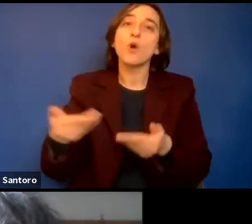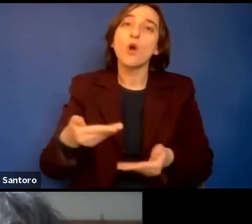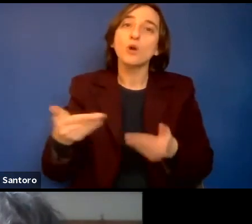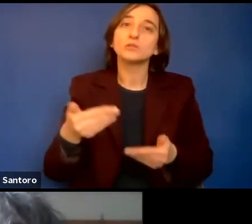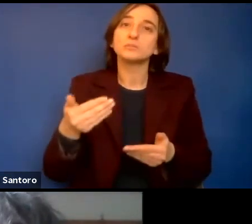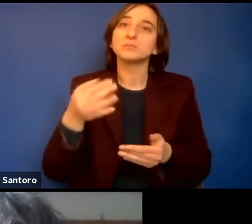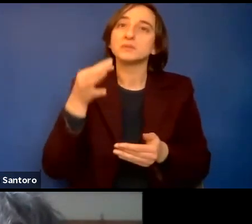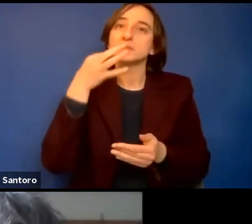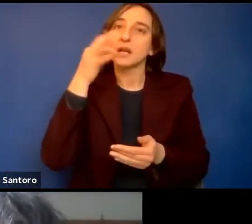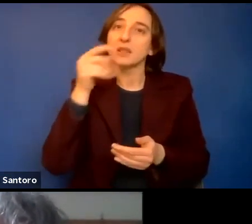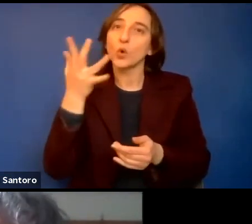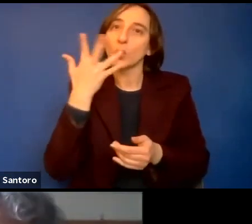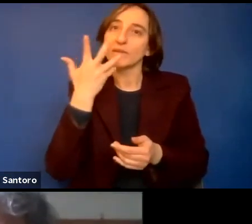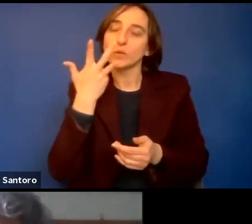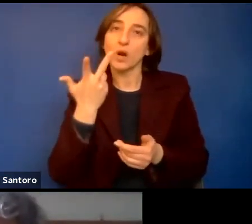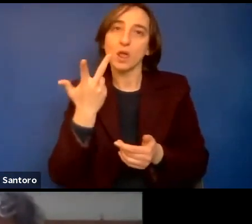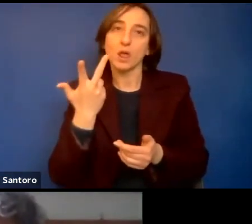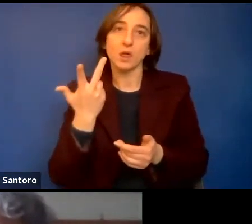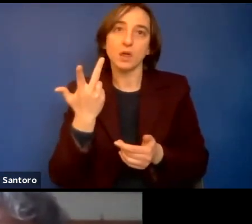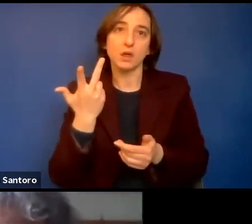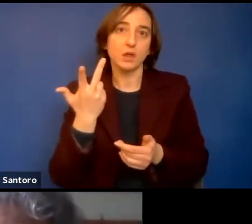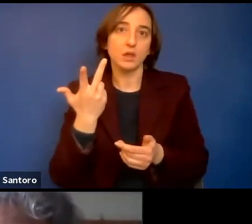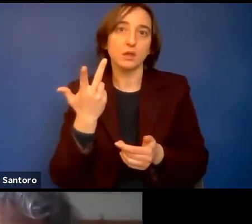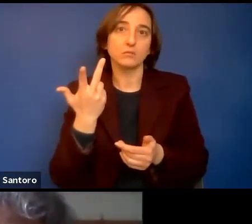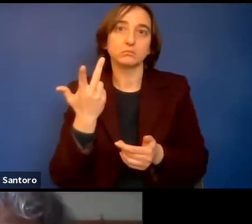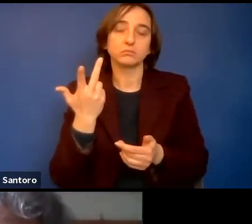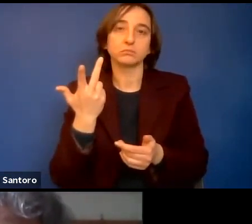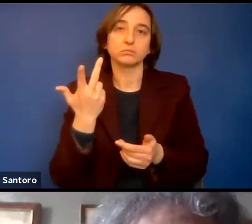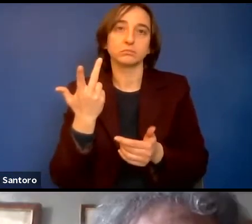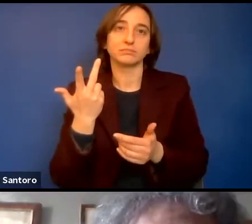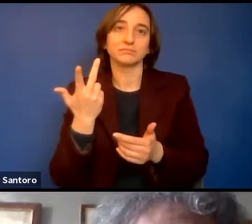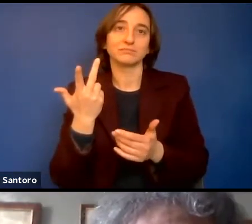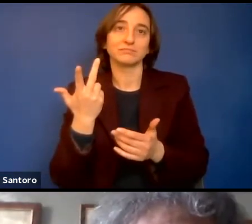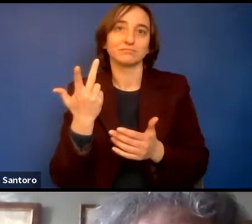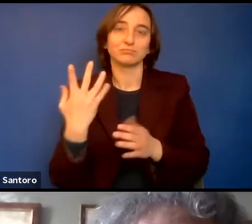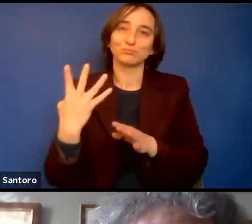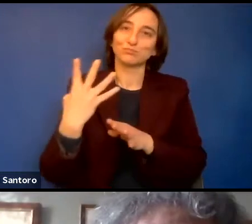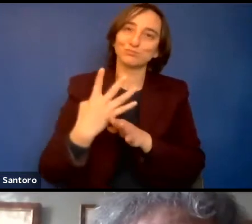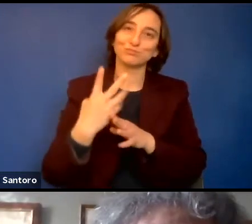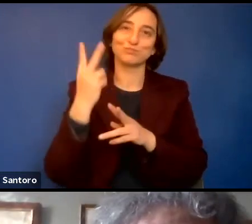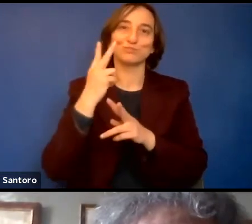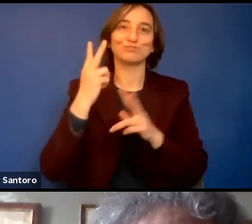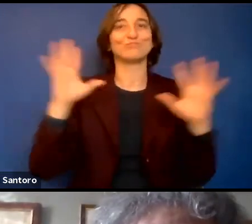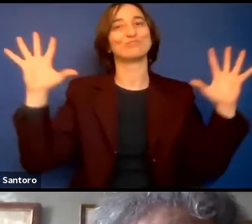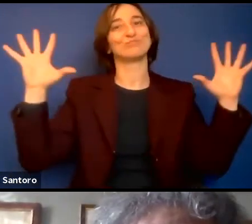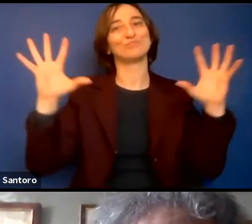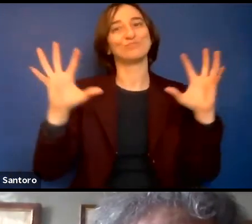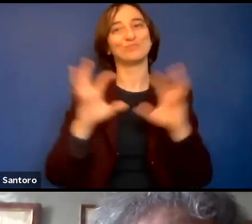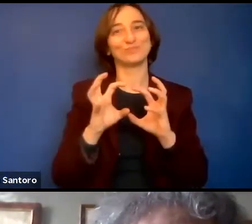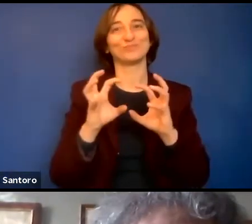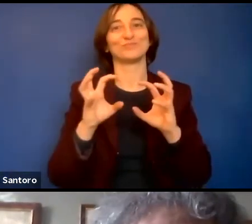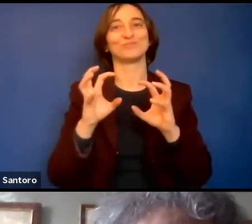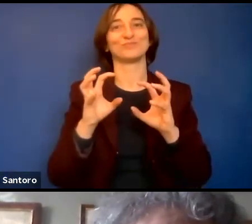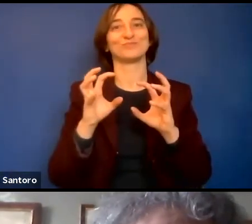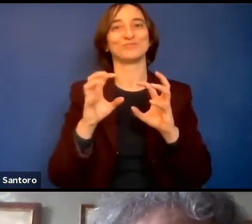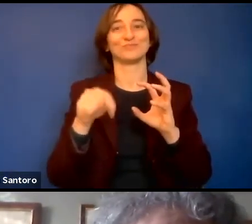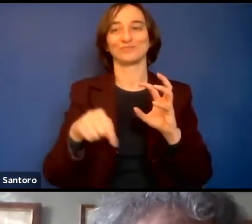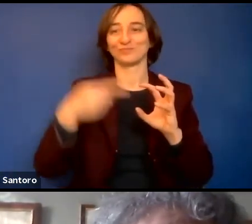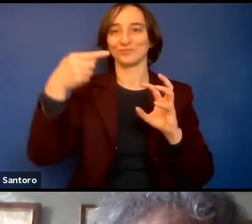vuole intervenire per tirare le somme di questa giornata, che è stata molto ricca,